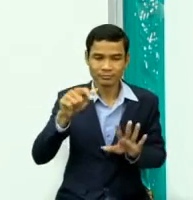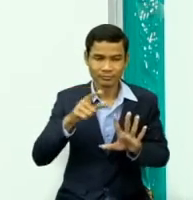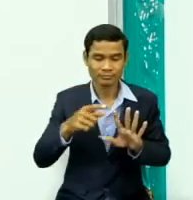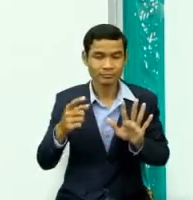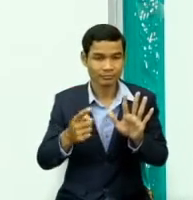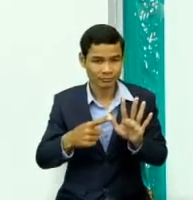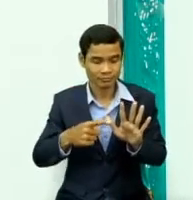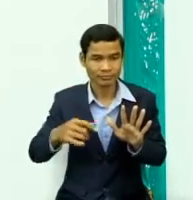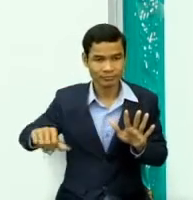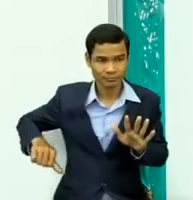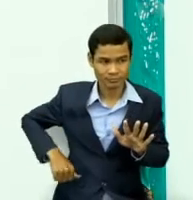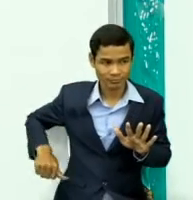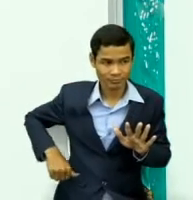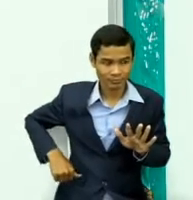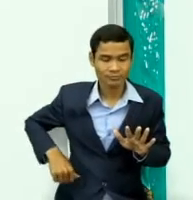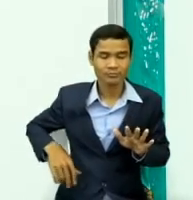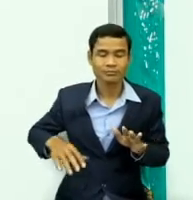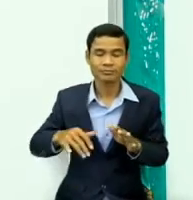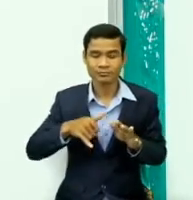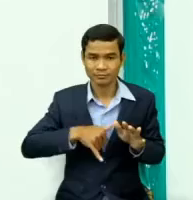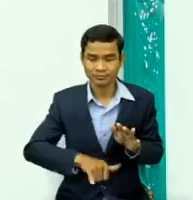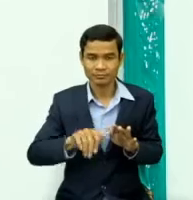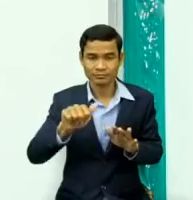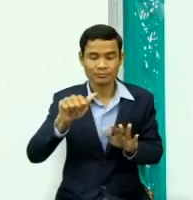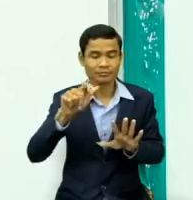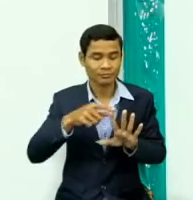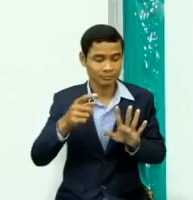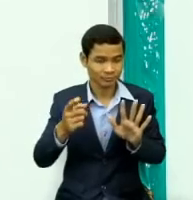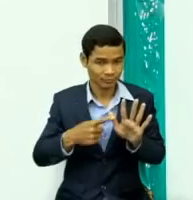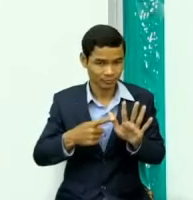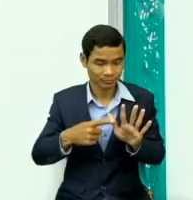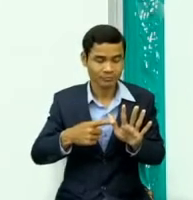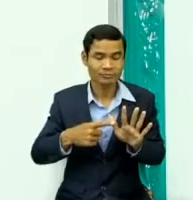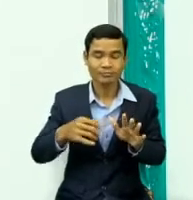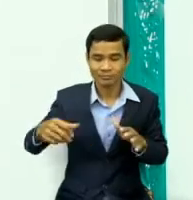nhỏ chai nhà nhẹ nhỏ